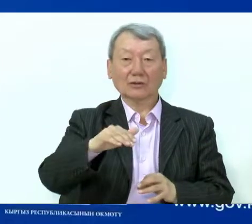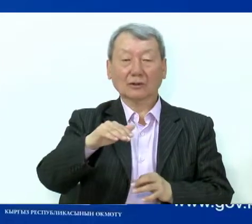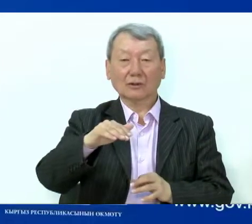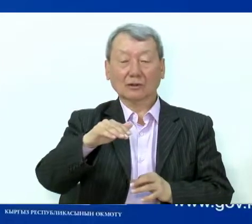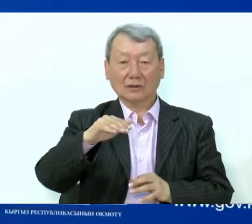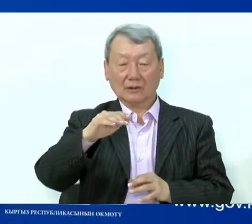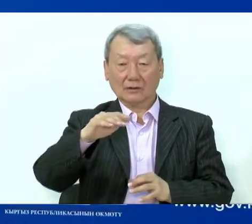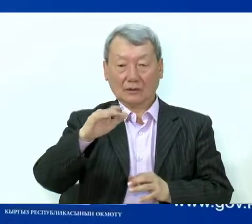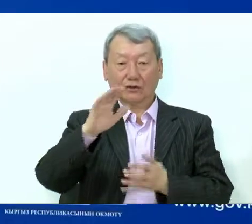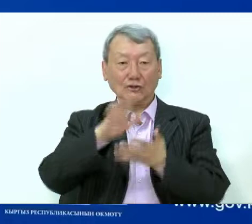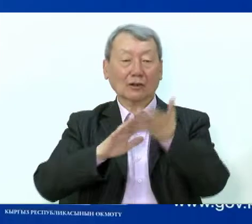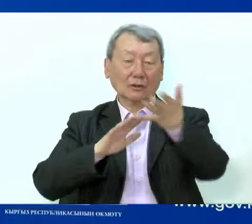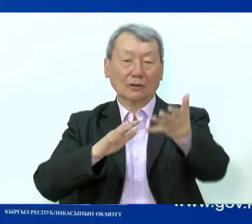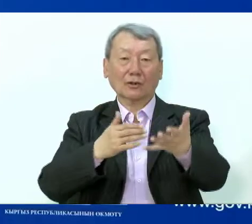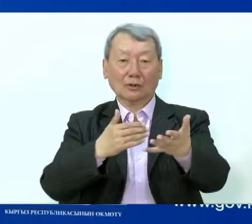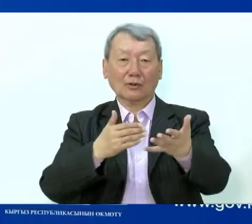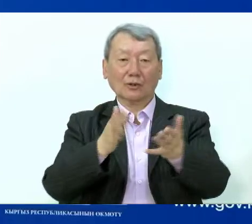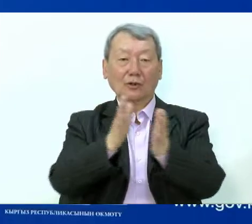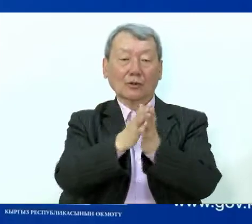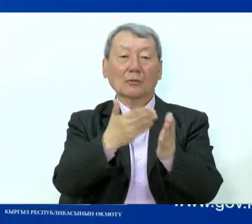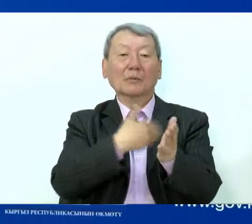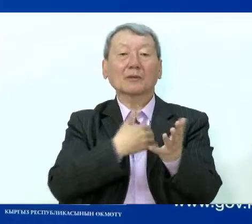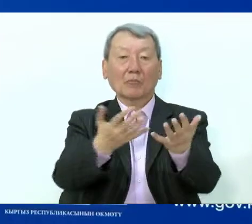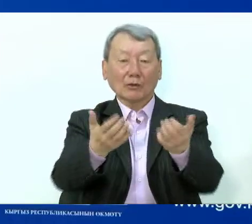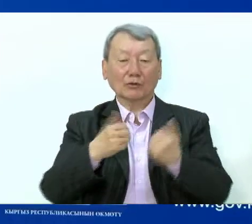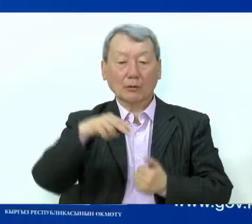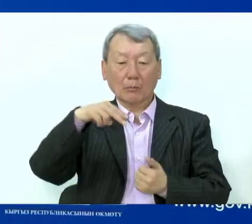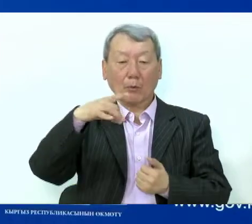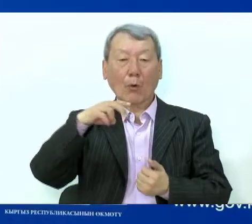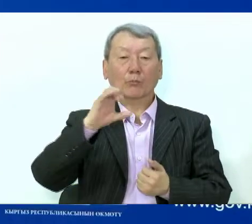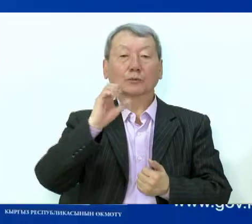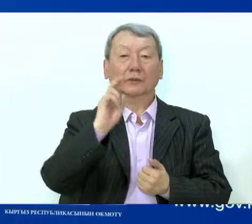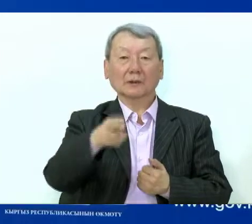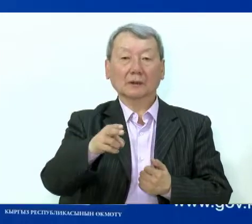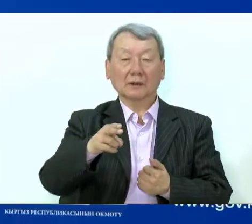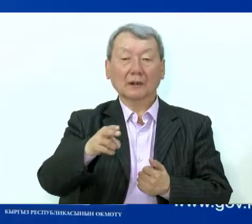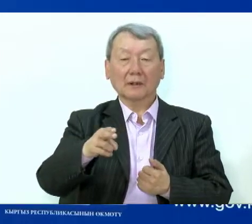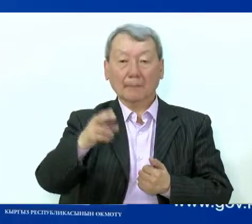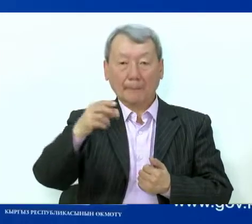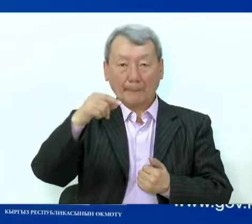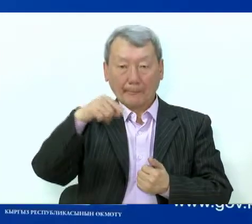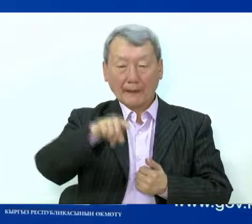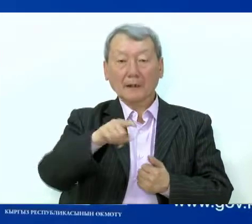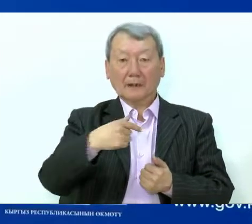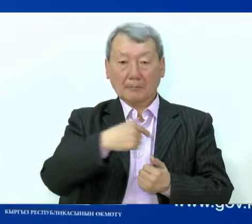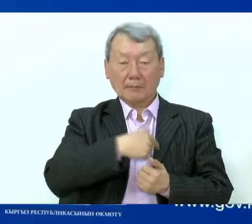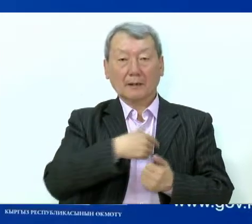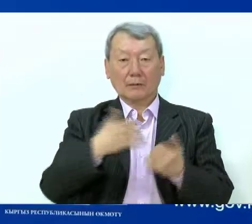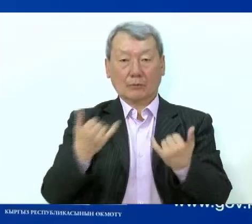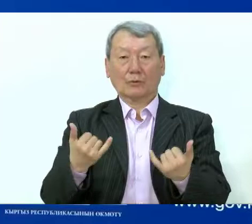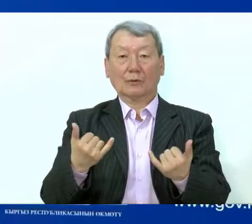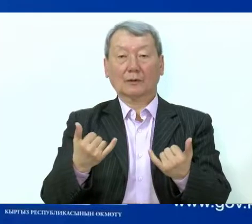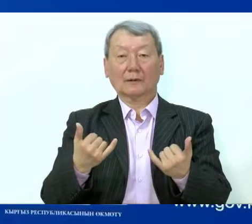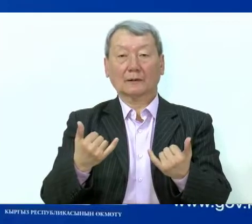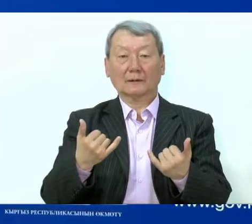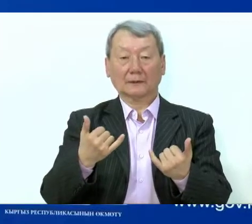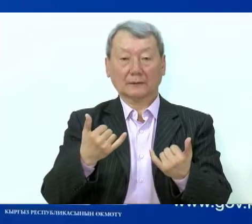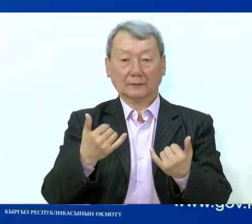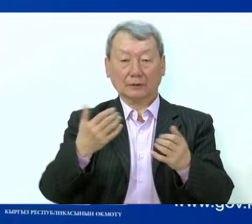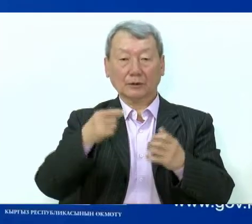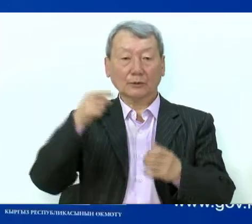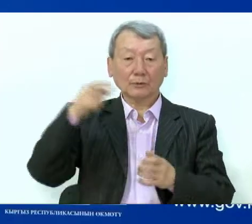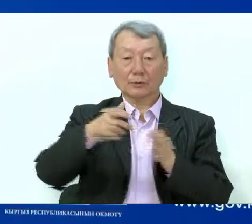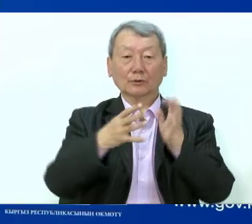21202 кайрылуу бизге кирген. Ошол менен биз тарабынан бекитилген